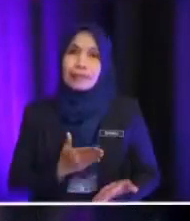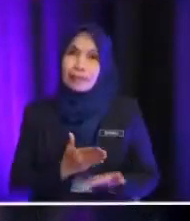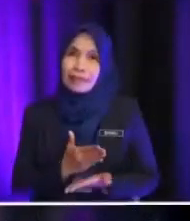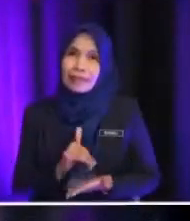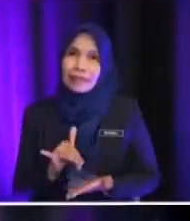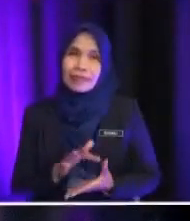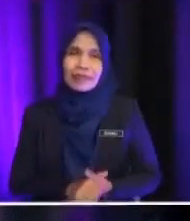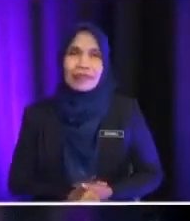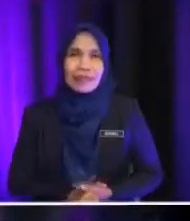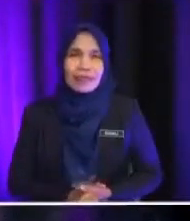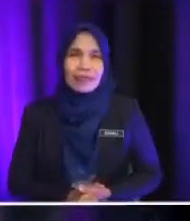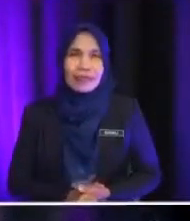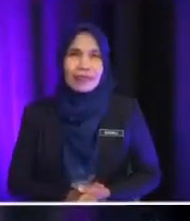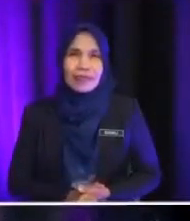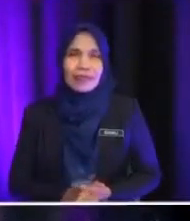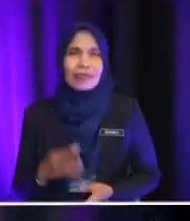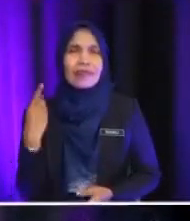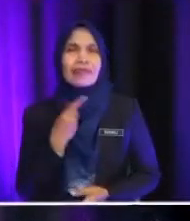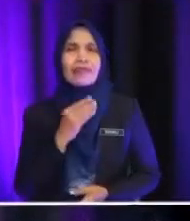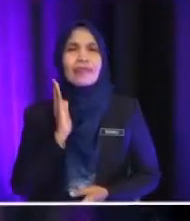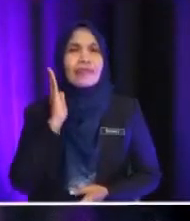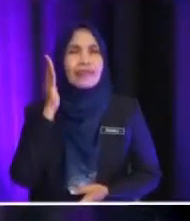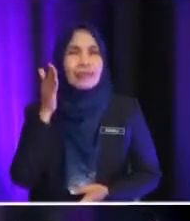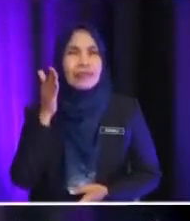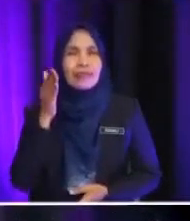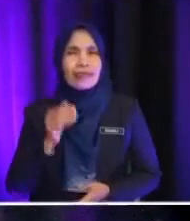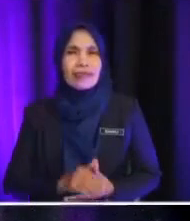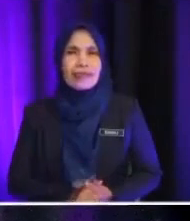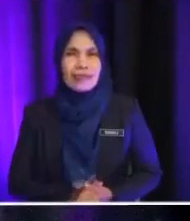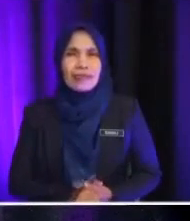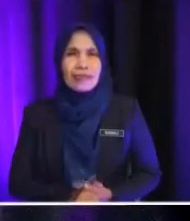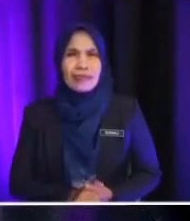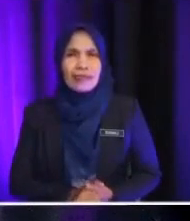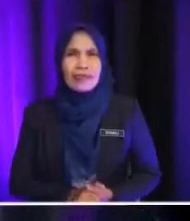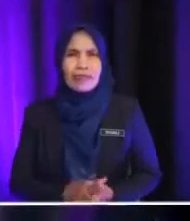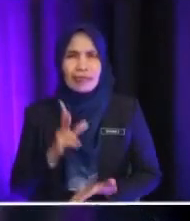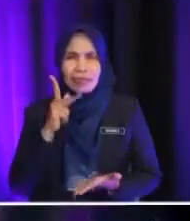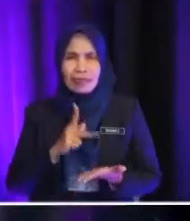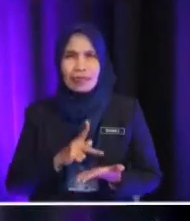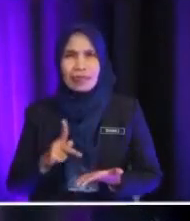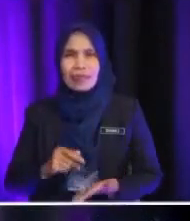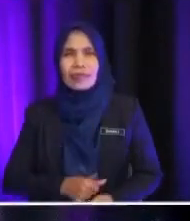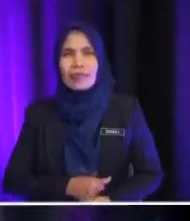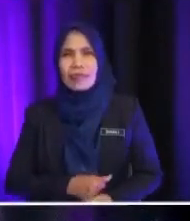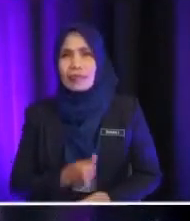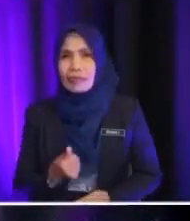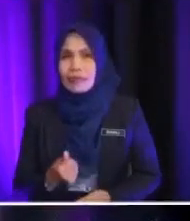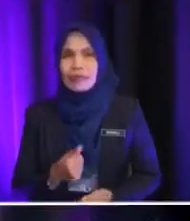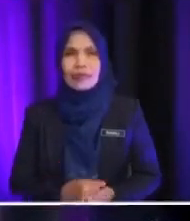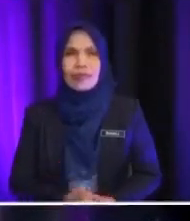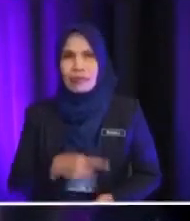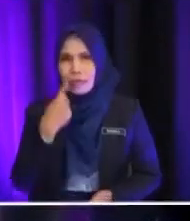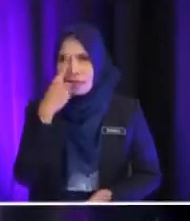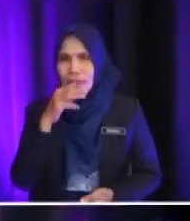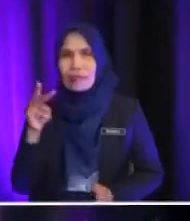Okey, seterusnya kita akan cikgu akan perkenalkan dulu alat peralatan yang kita akan gunakan untuk masak ayam